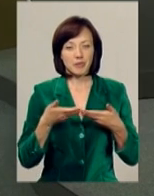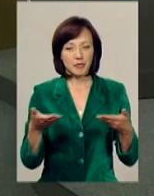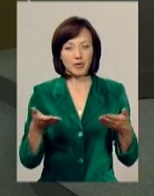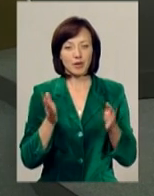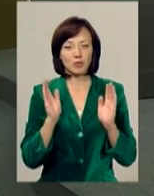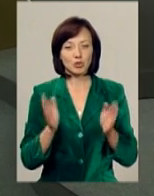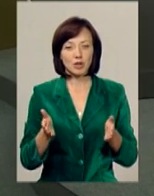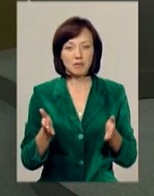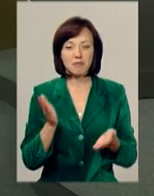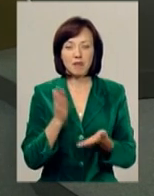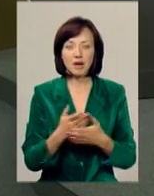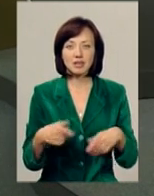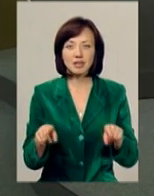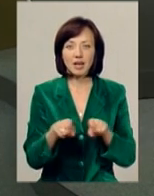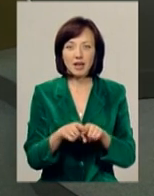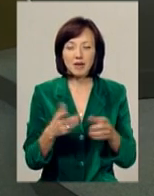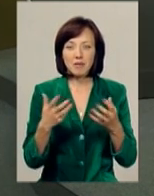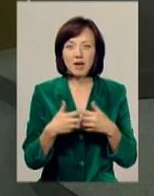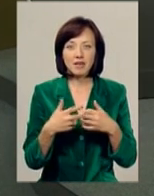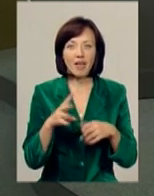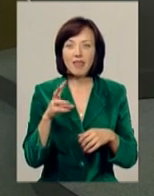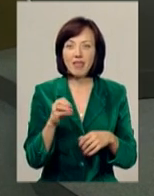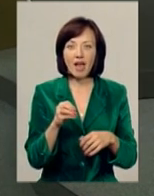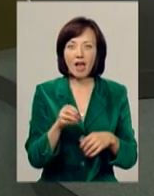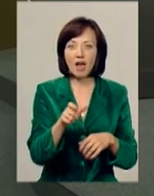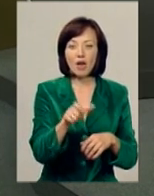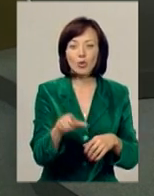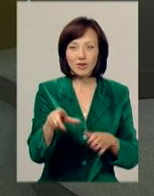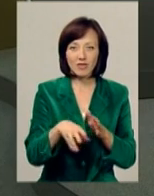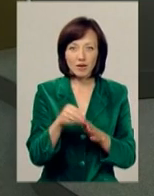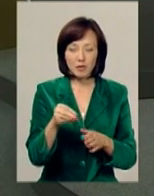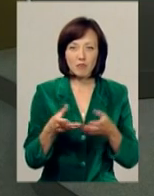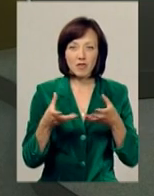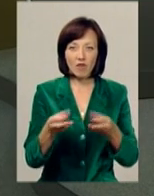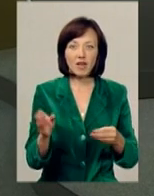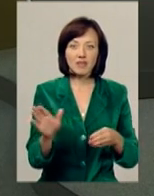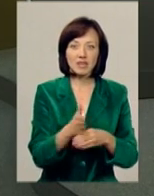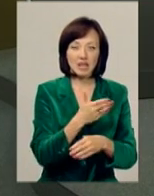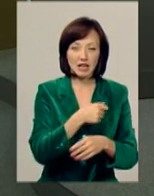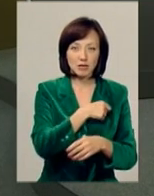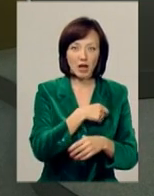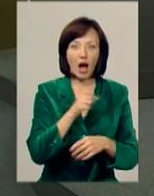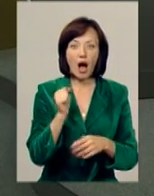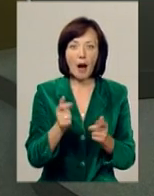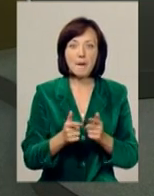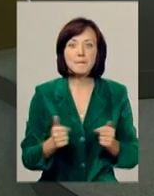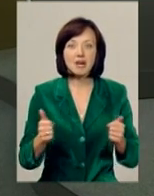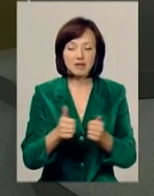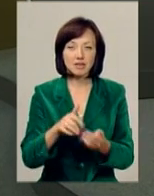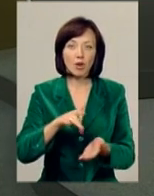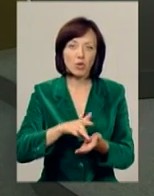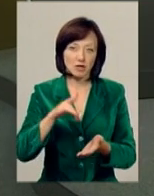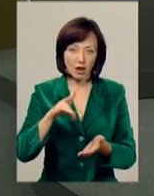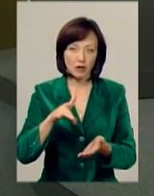будемо мати такі Такий механізм що не виборець впливає на відкликання депутата а саме партійний осередок і